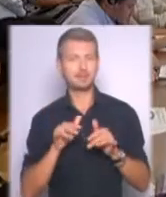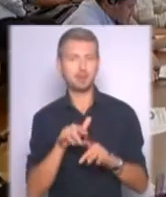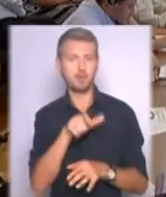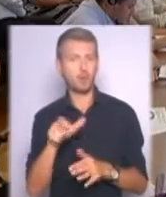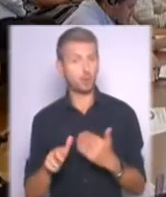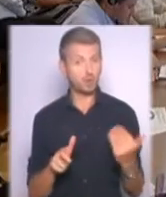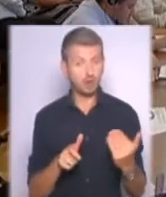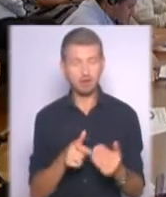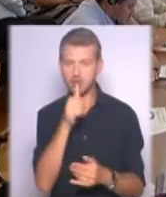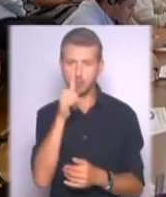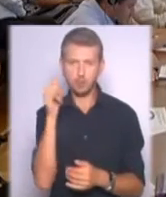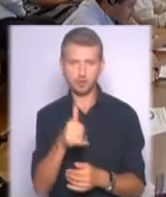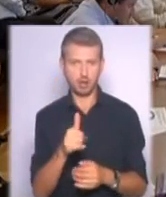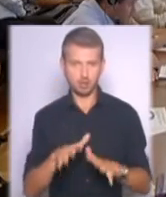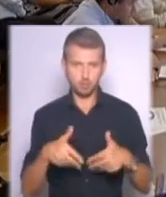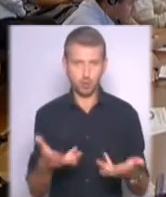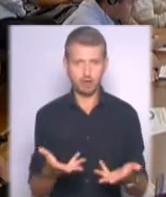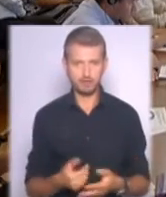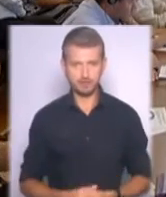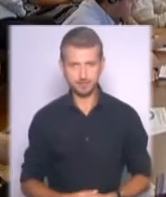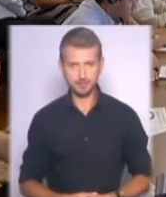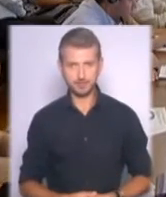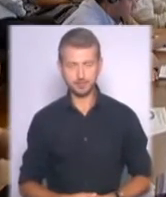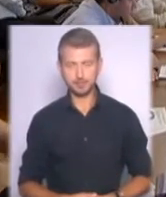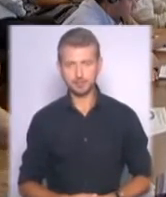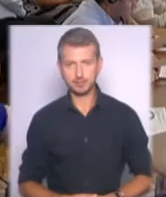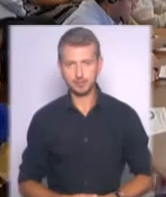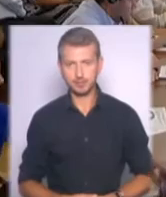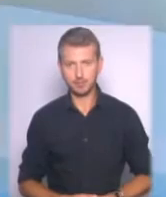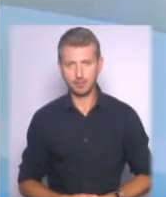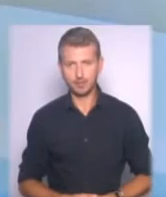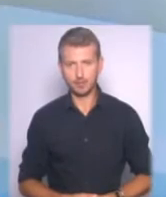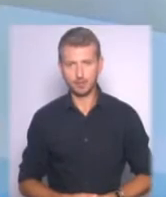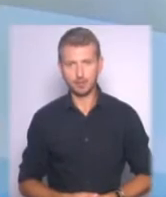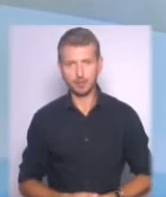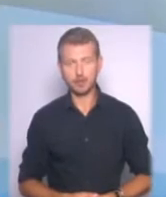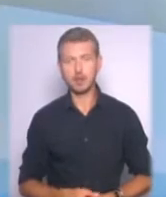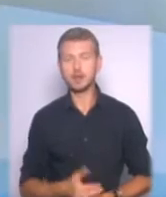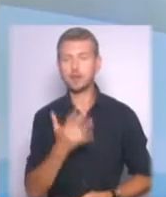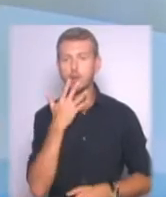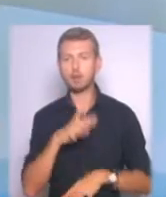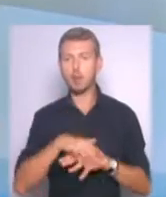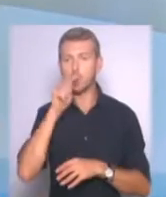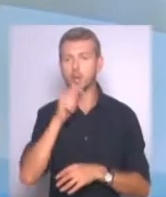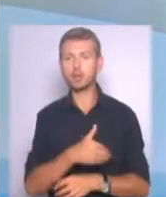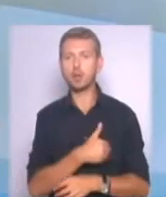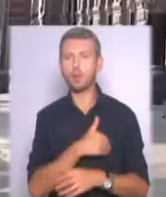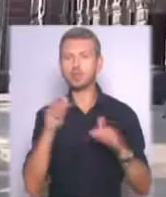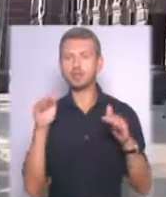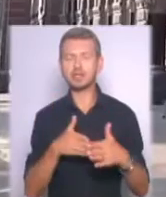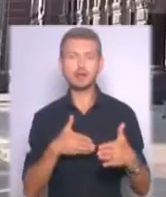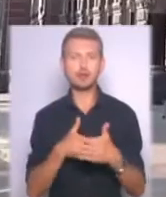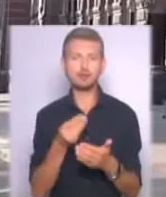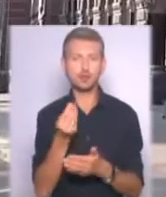допускати її проявів. Світлана Жайронок, Андрій Ніконов, телеканал «Київ». Національний банк України хоче знизити граничну